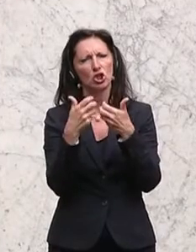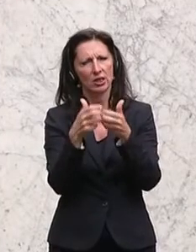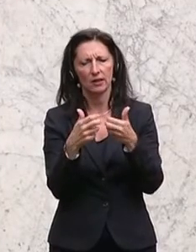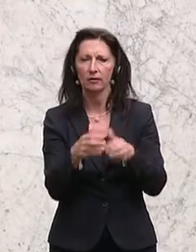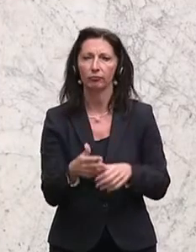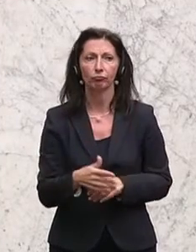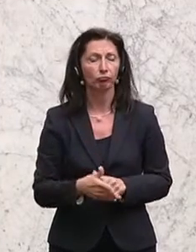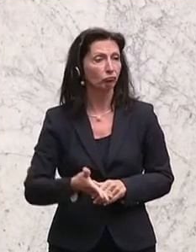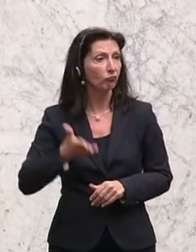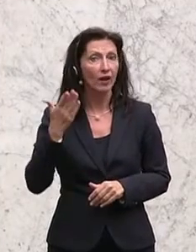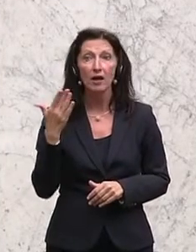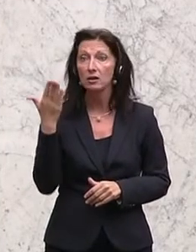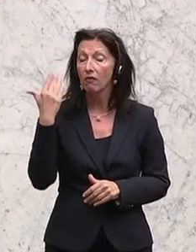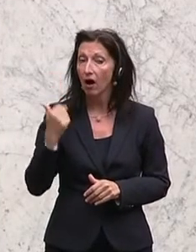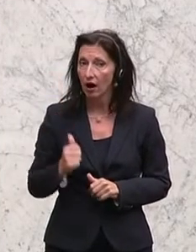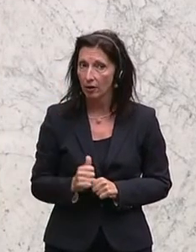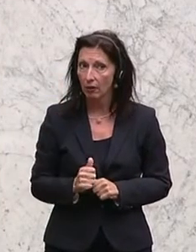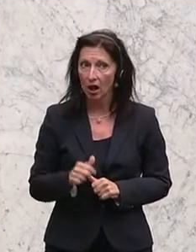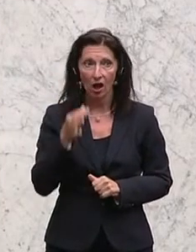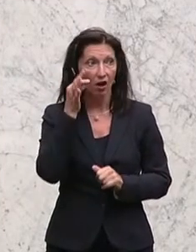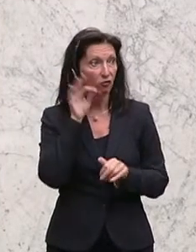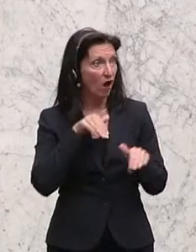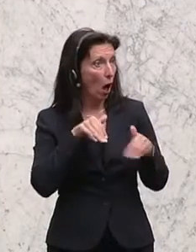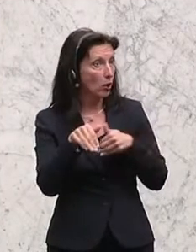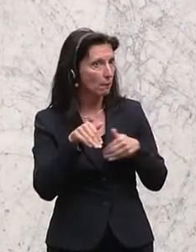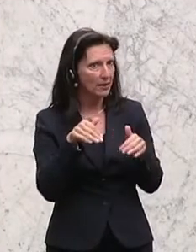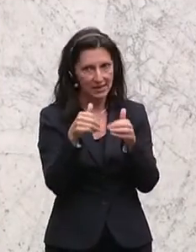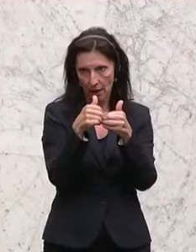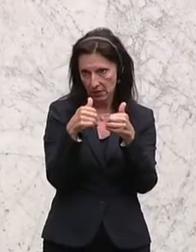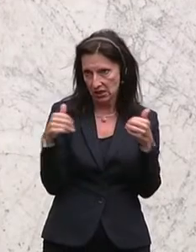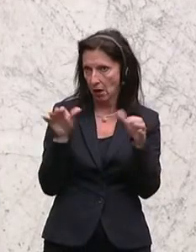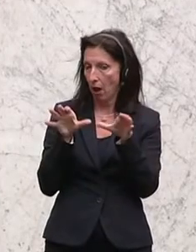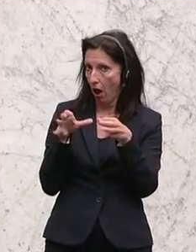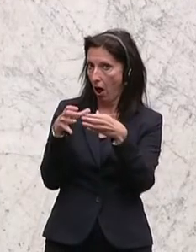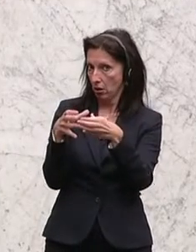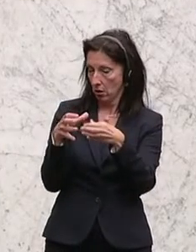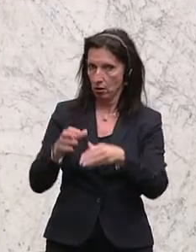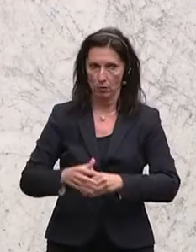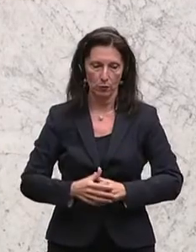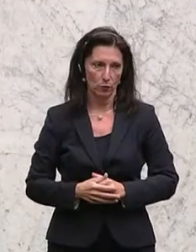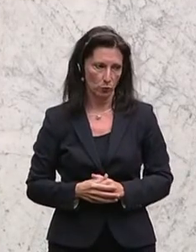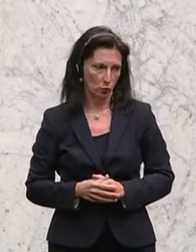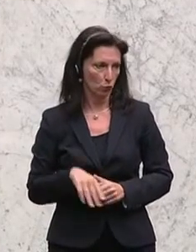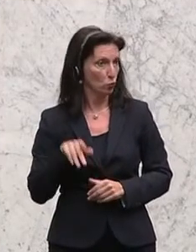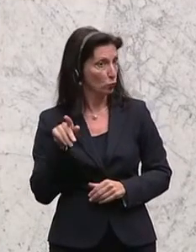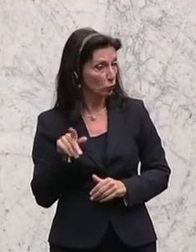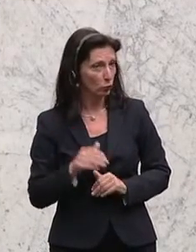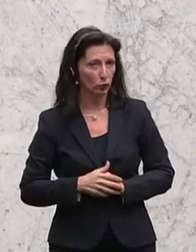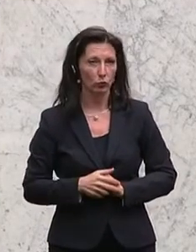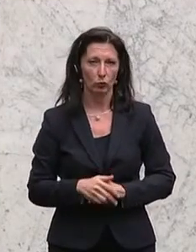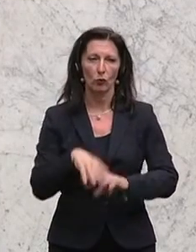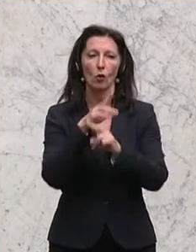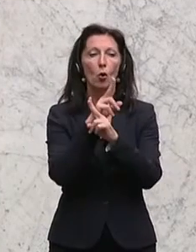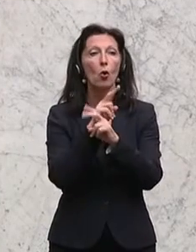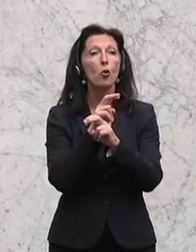war einmal ein eigenständiges Frauenministerium, das von der